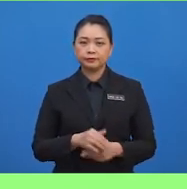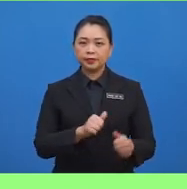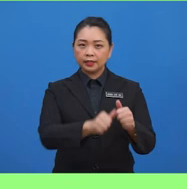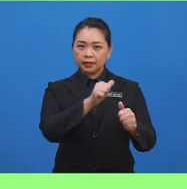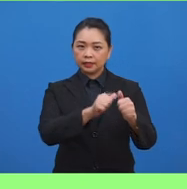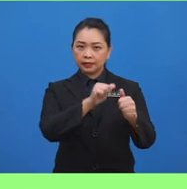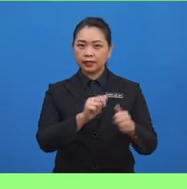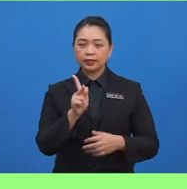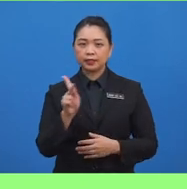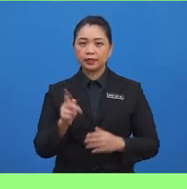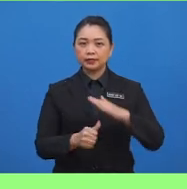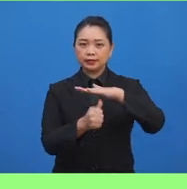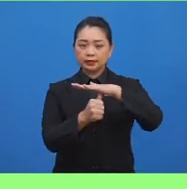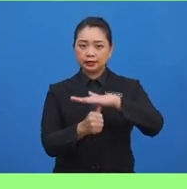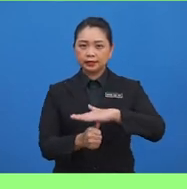elakkan